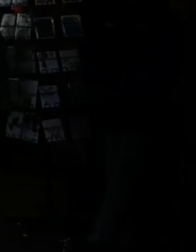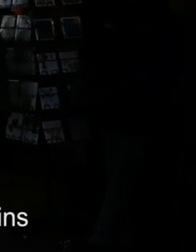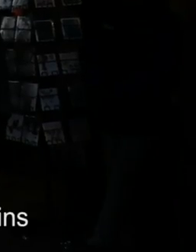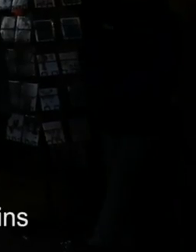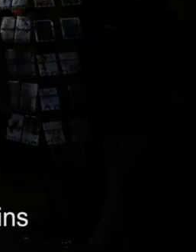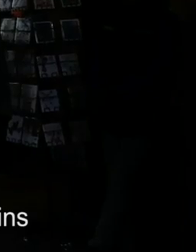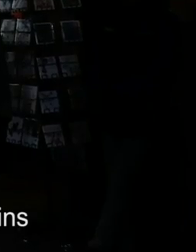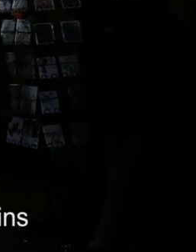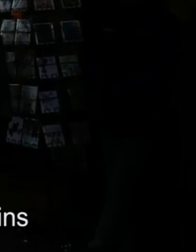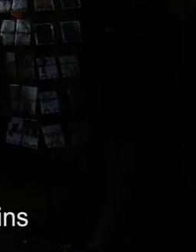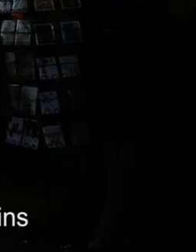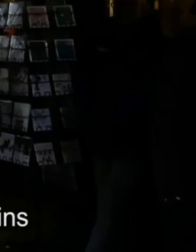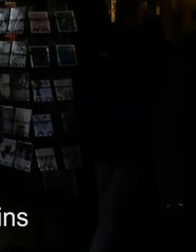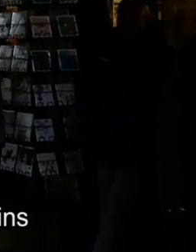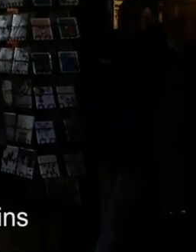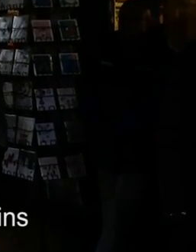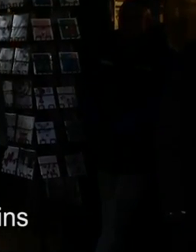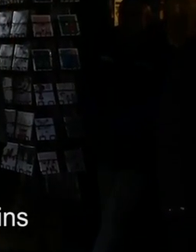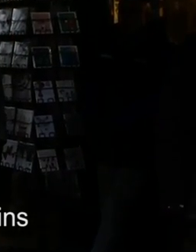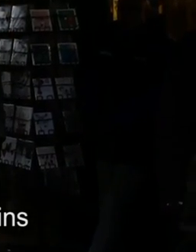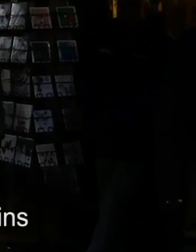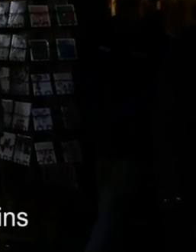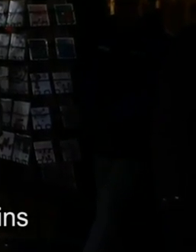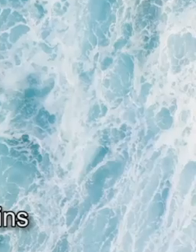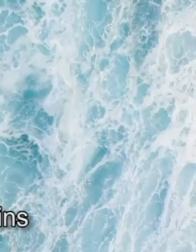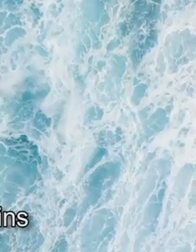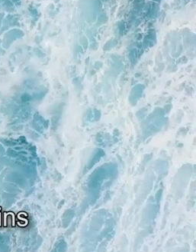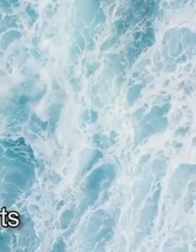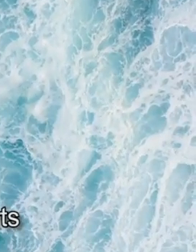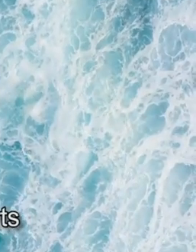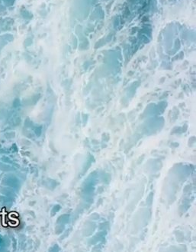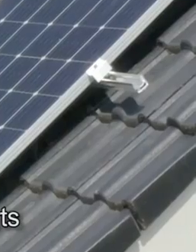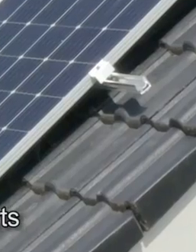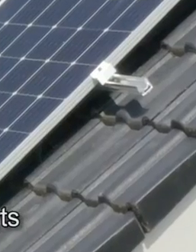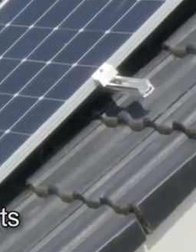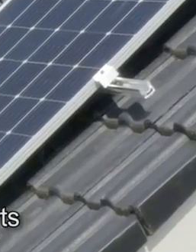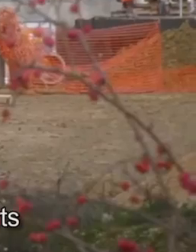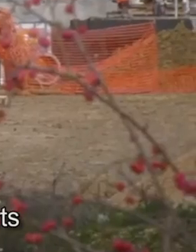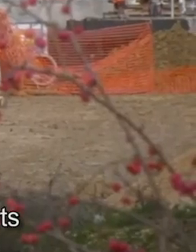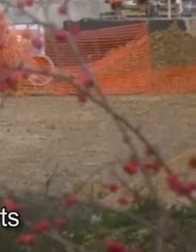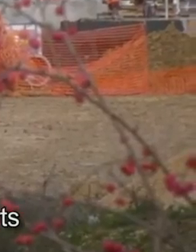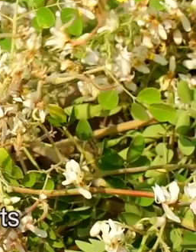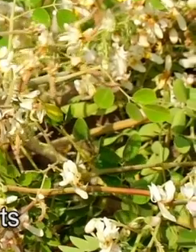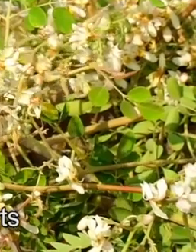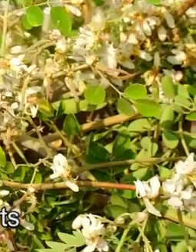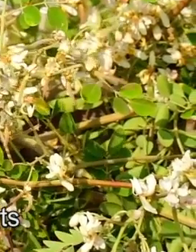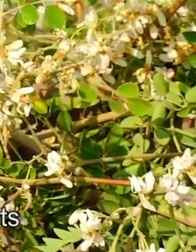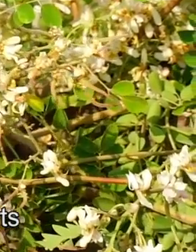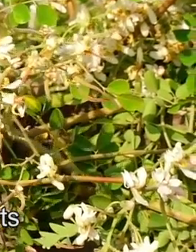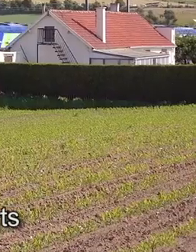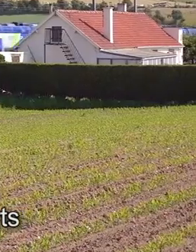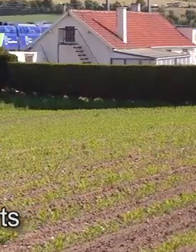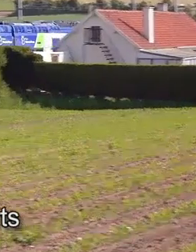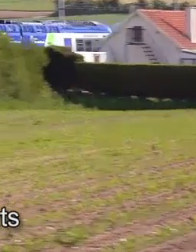pénibles. Sortir des marchés les domaines qui répondent aux besoins fondamentaux pour vivre. Eau, énergie, logement, santé et